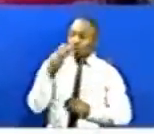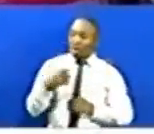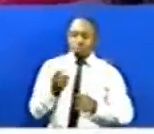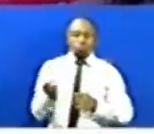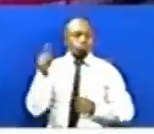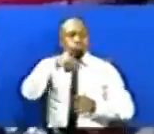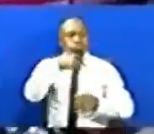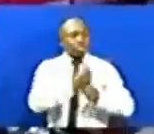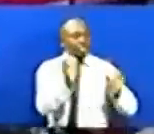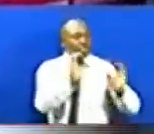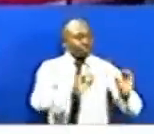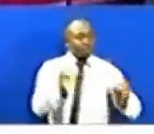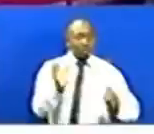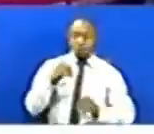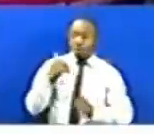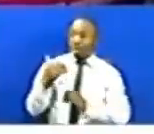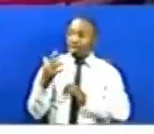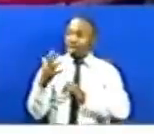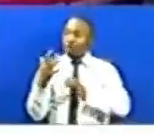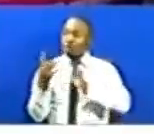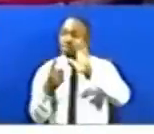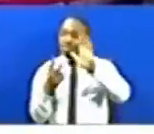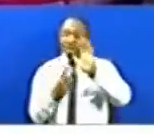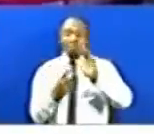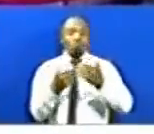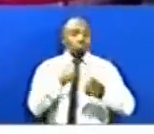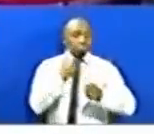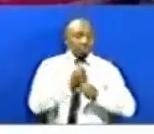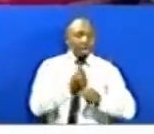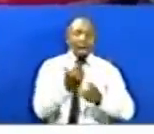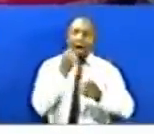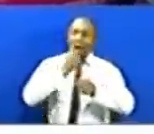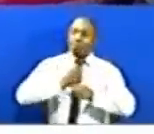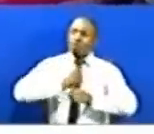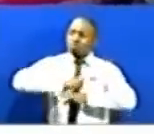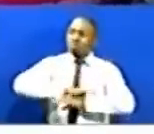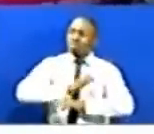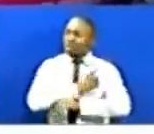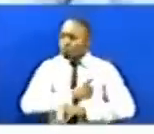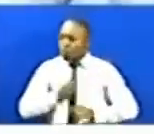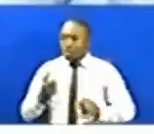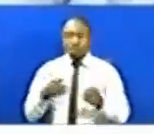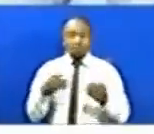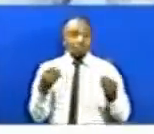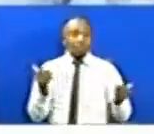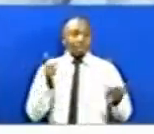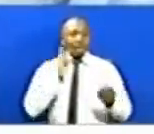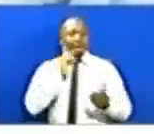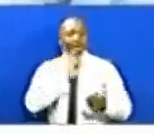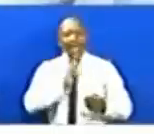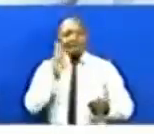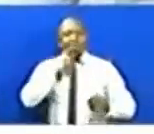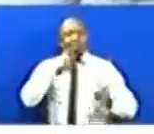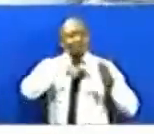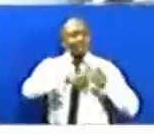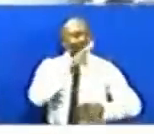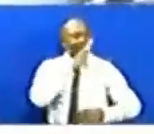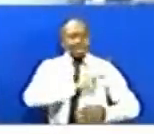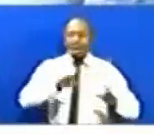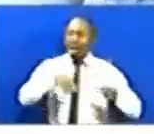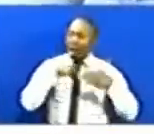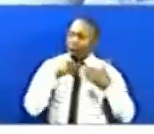kazini. Akaja siku ya 4 akaamsha, ya 5 akaamsha, ya 6 akaamua kupumzika wiki. Na huwezi kumuuliza. Lakini angekuwa kwenye